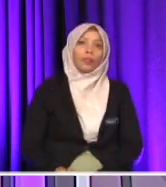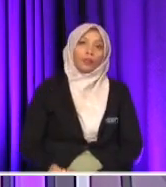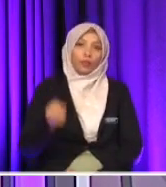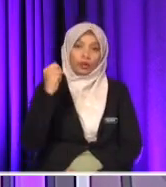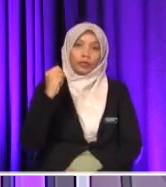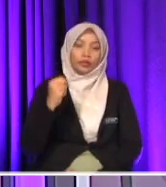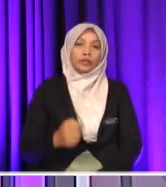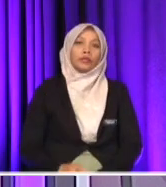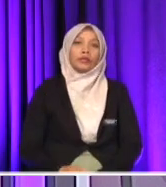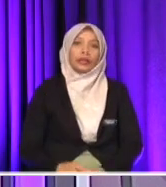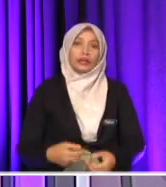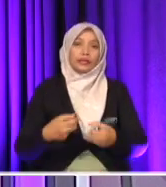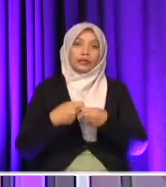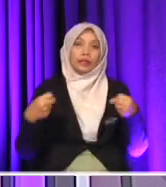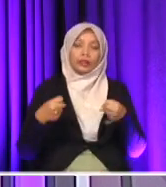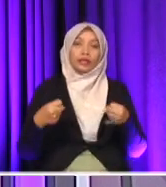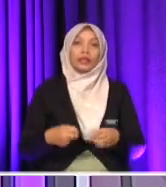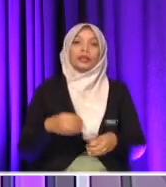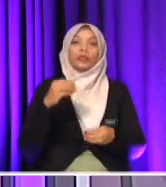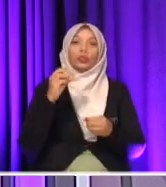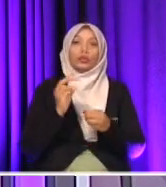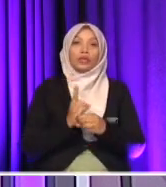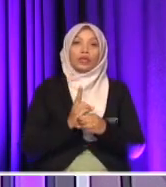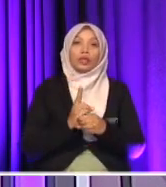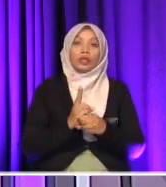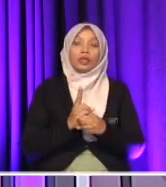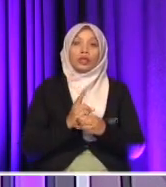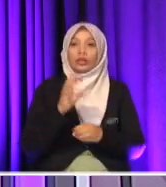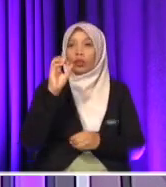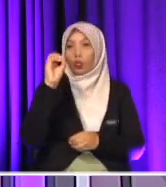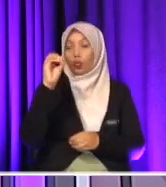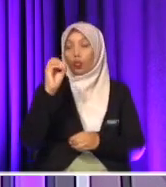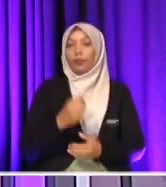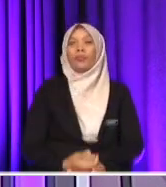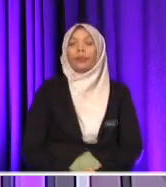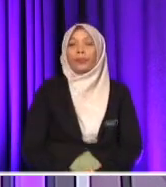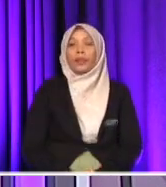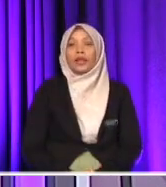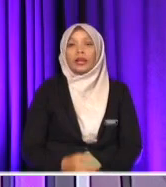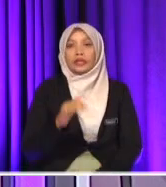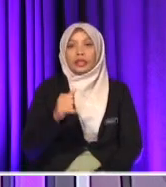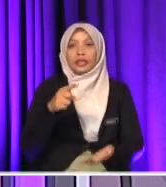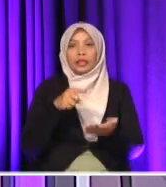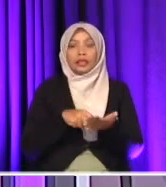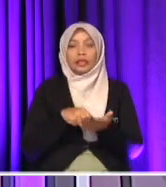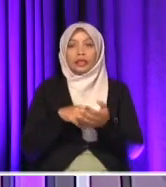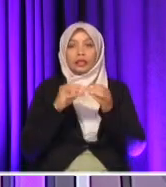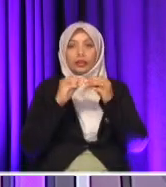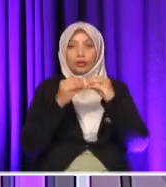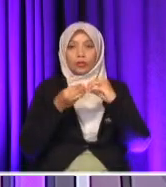mana regangan ni unit dia dalam ohm. Okey, unit regangan ni dalam ohm. Okey, unit ni. Yang ni unit dia ikut